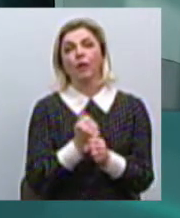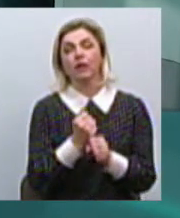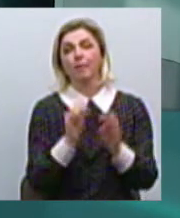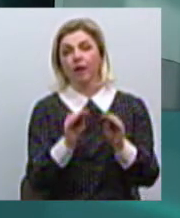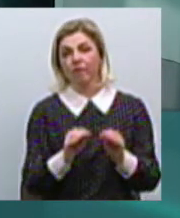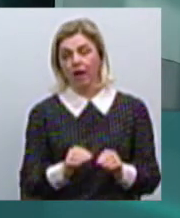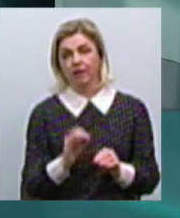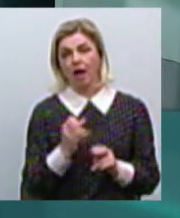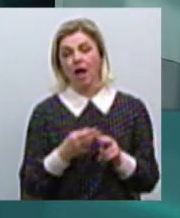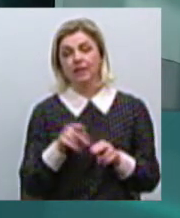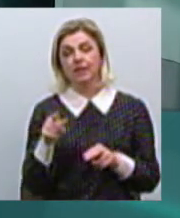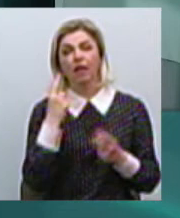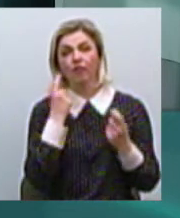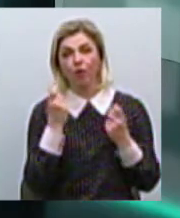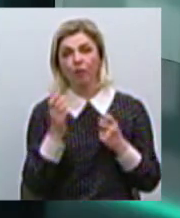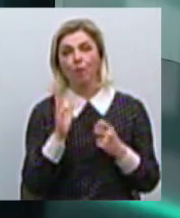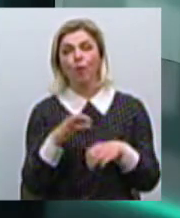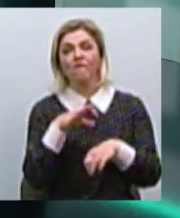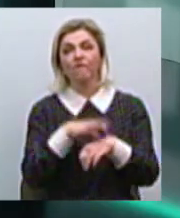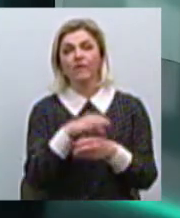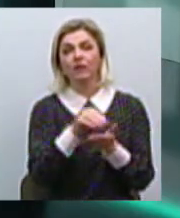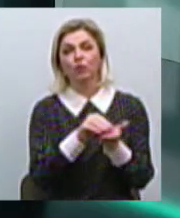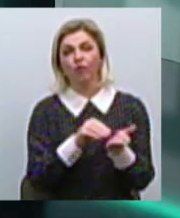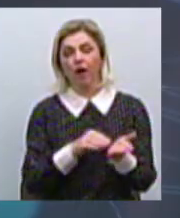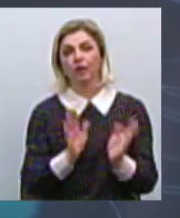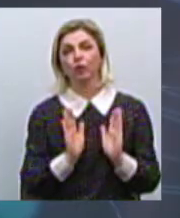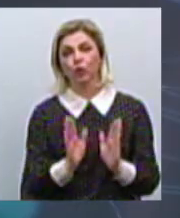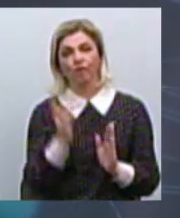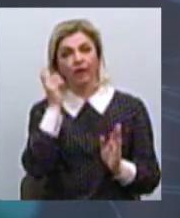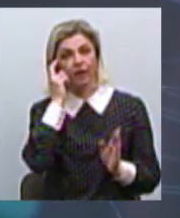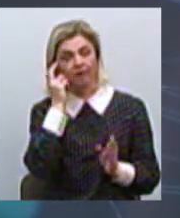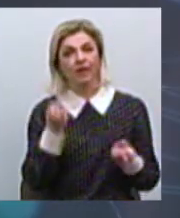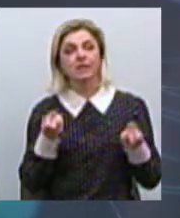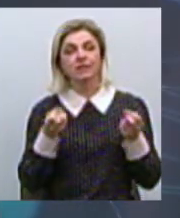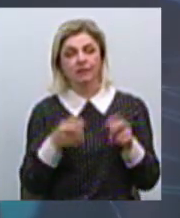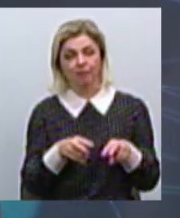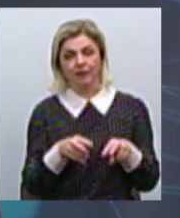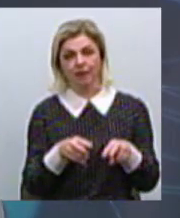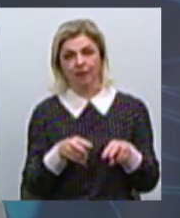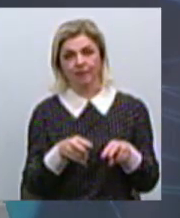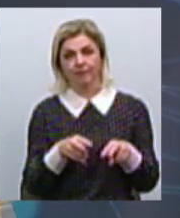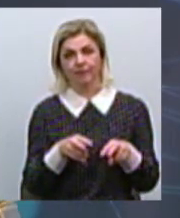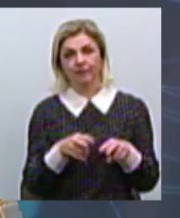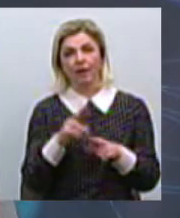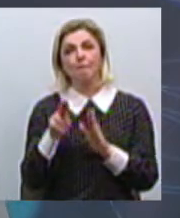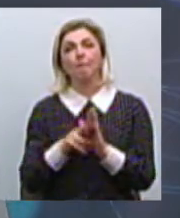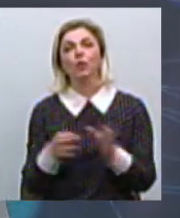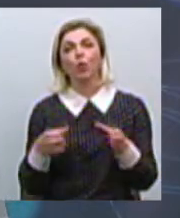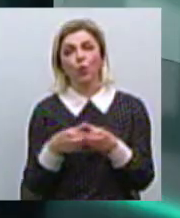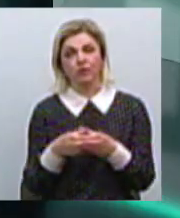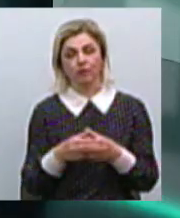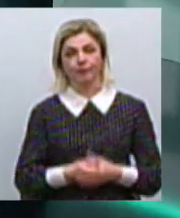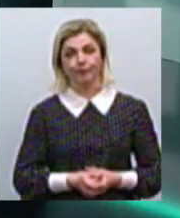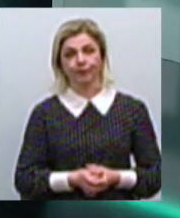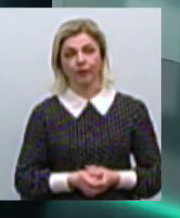дані з цього комплексу будуть фіксуватися тільки у Києві спеціально створеним підрозділом для цього. А скажіть, будь